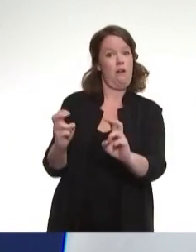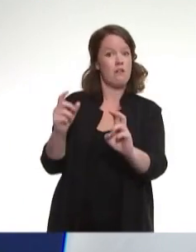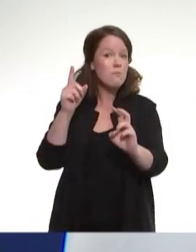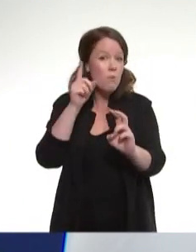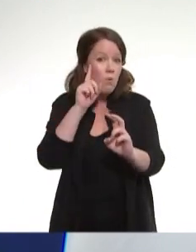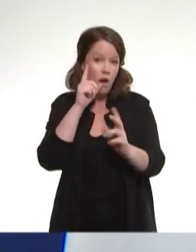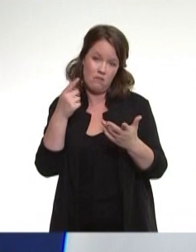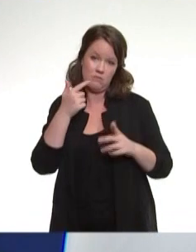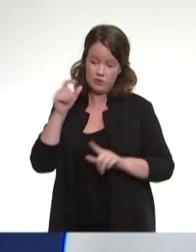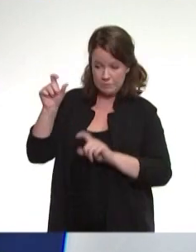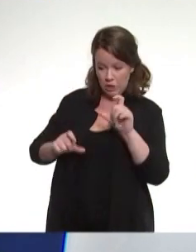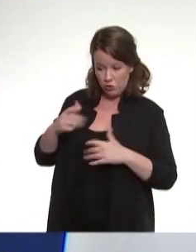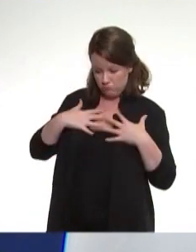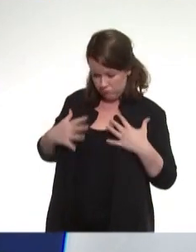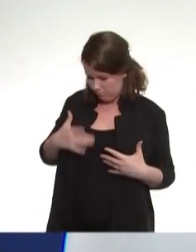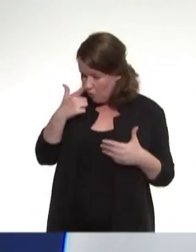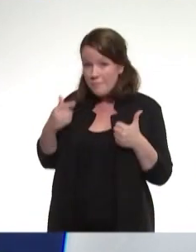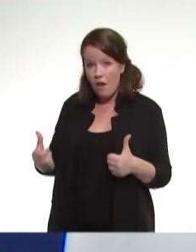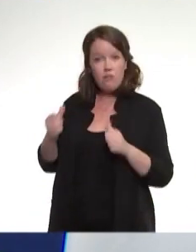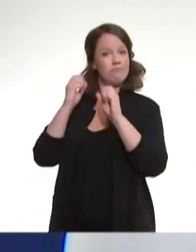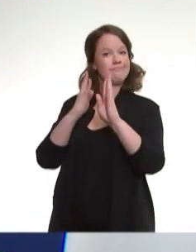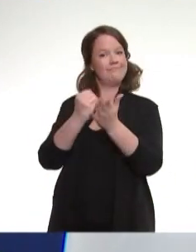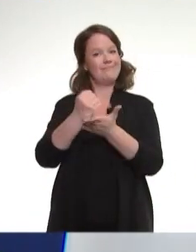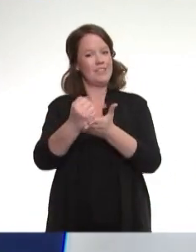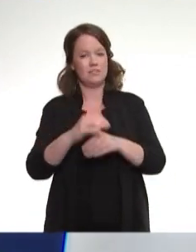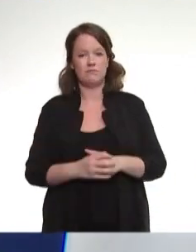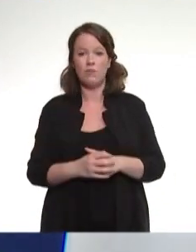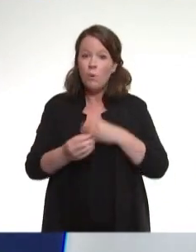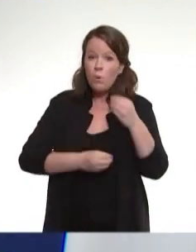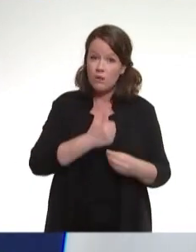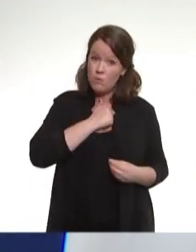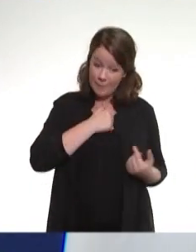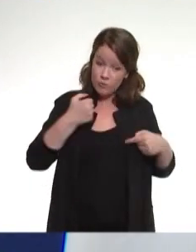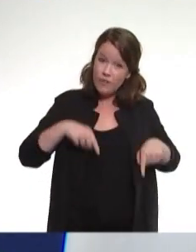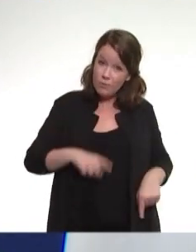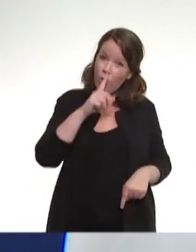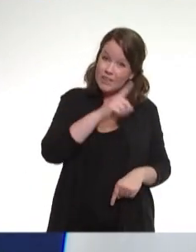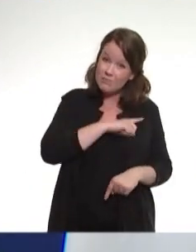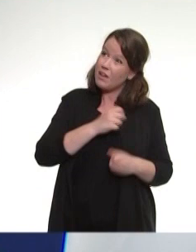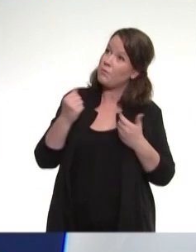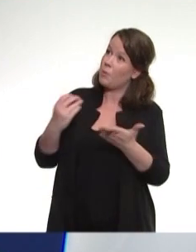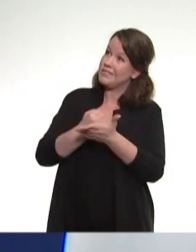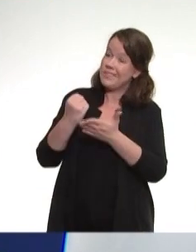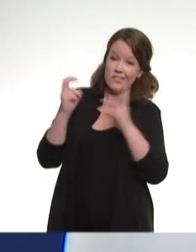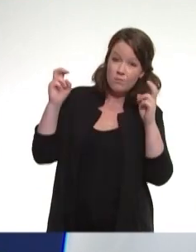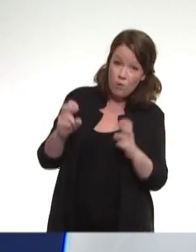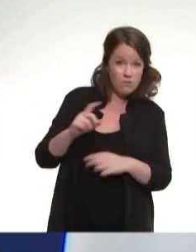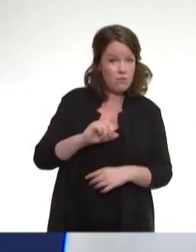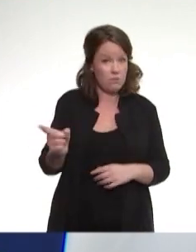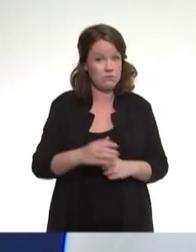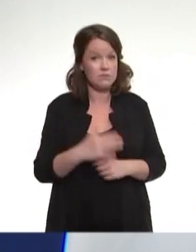ce serait de considérer qu'on fasse moins de tests intentionnellement ce qui n'est absolument pas le cas ni à aix marseille ni nulle part donc on surveille ça